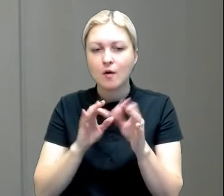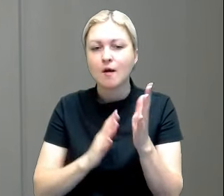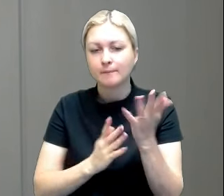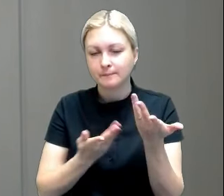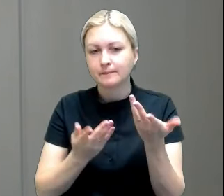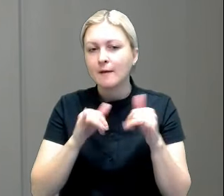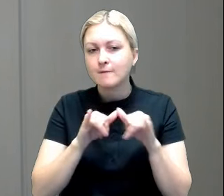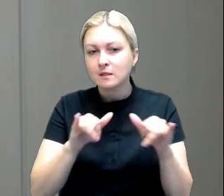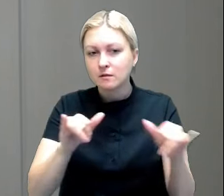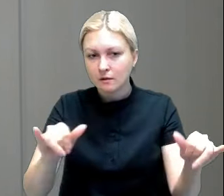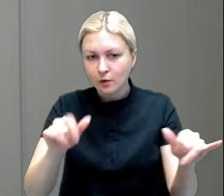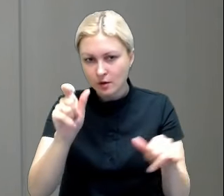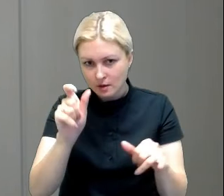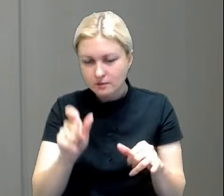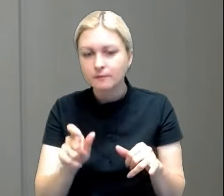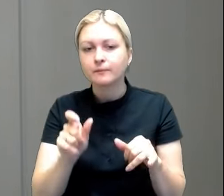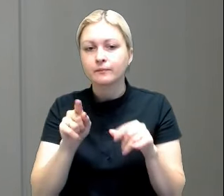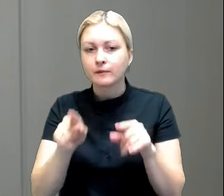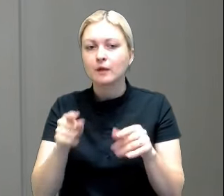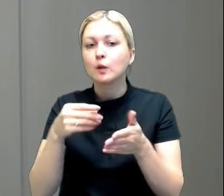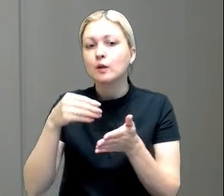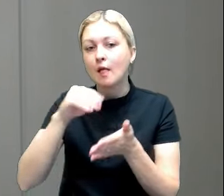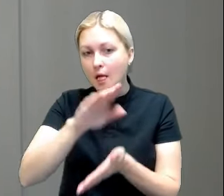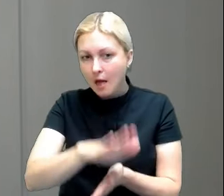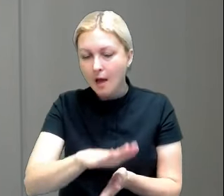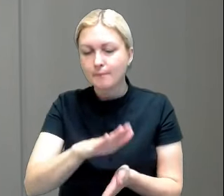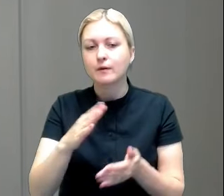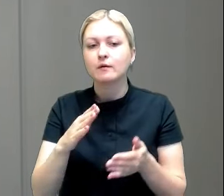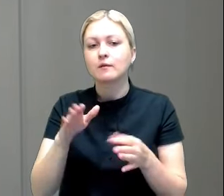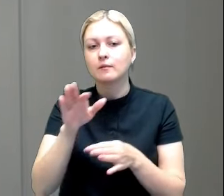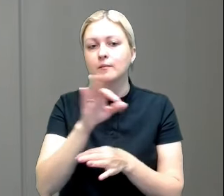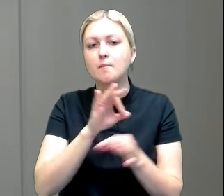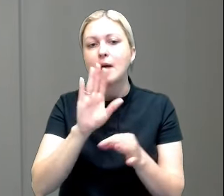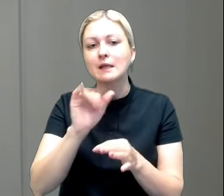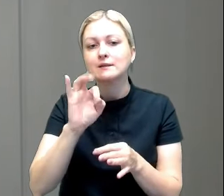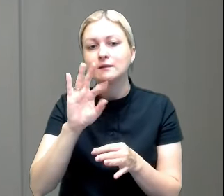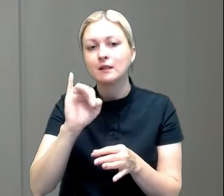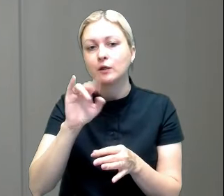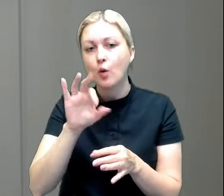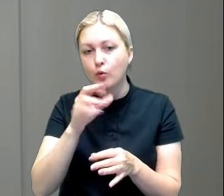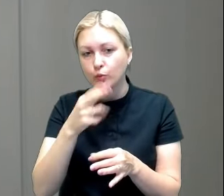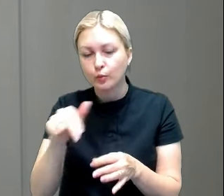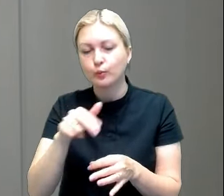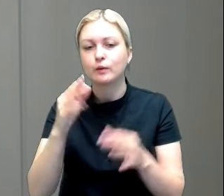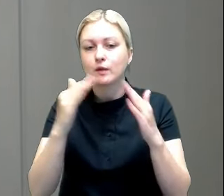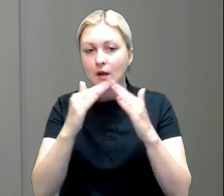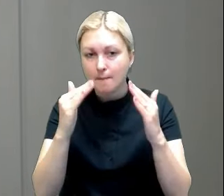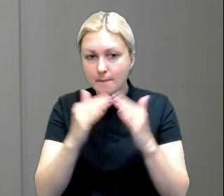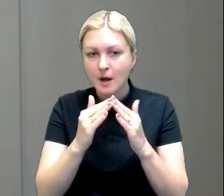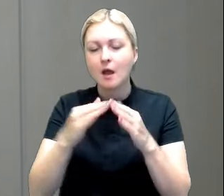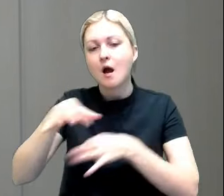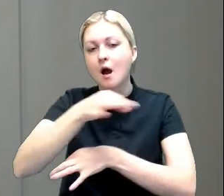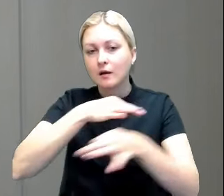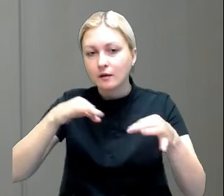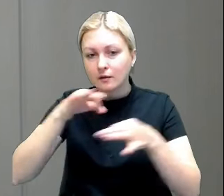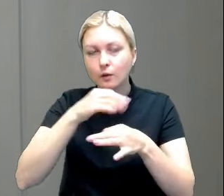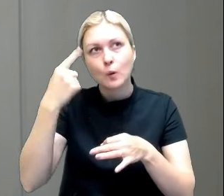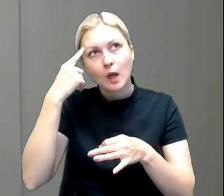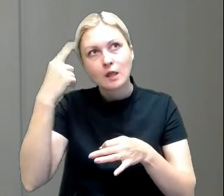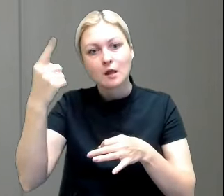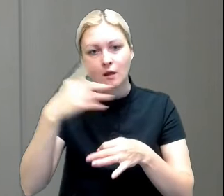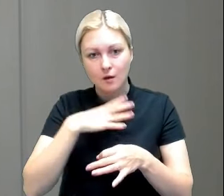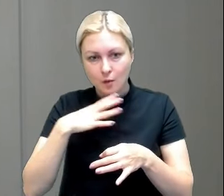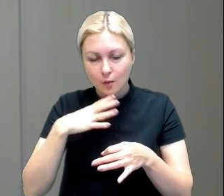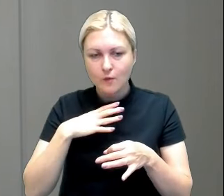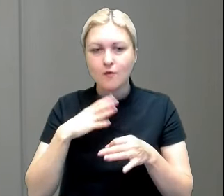vystyti gyvenamososios paskirties būstų projektą bastionų namai projekto vystytojas architektūrinei idėjai išrinkti ir kvartalo koncepci apsikurti